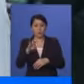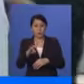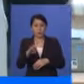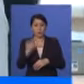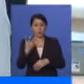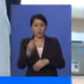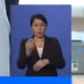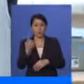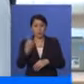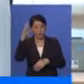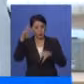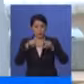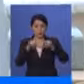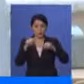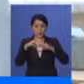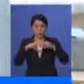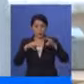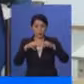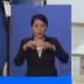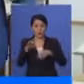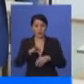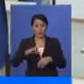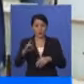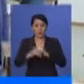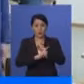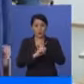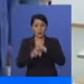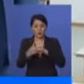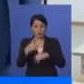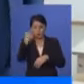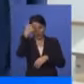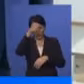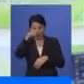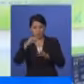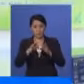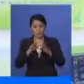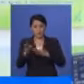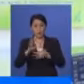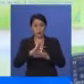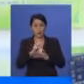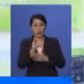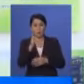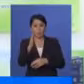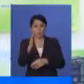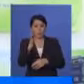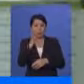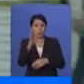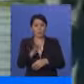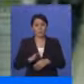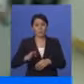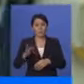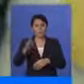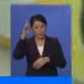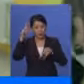бір мектеп оқушыларды қабылдайтын болады. Жалпы өңірде соңғы 2 жылда білім саласында ауқымды жұмыстар атқарылды. Алдағы уақытта да облыстың